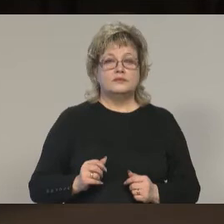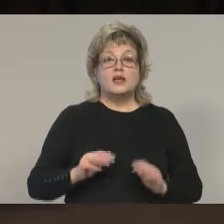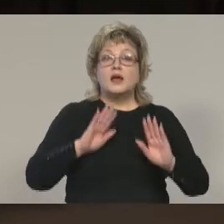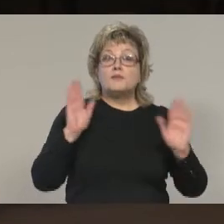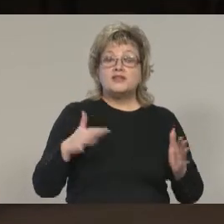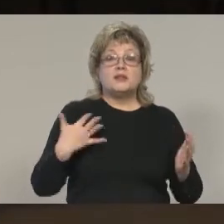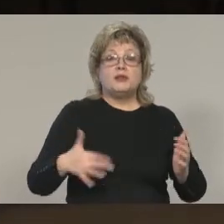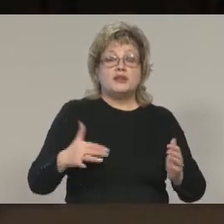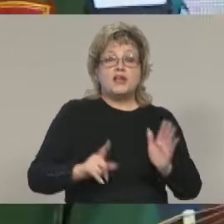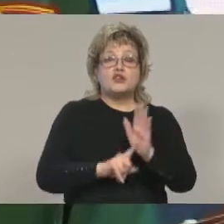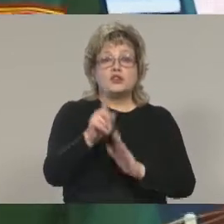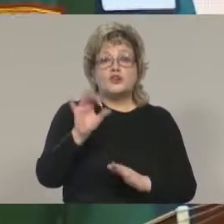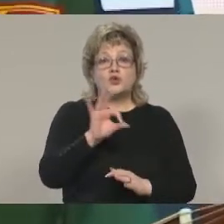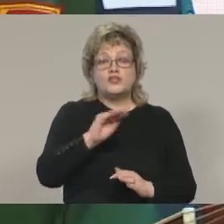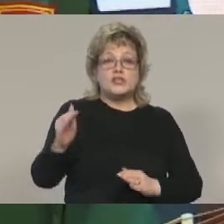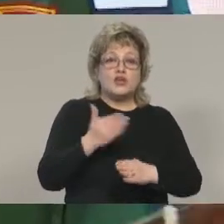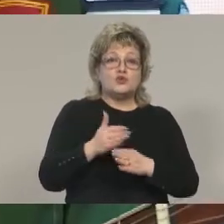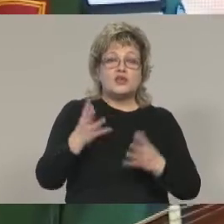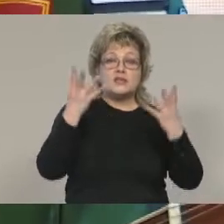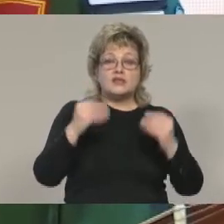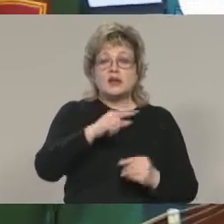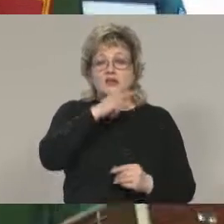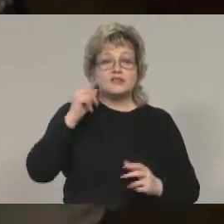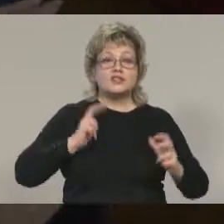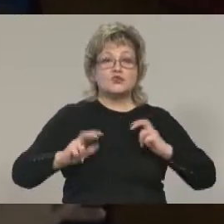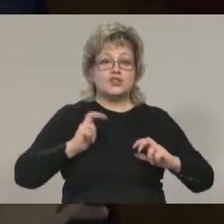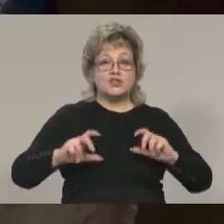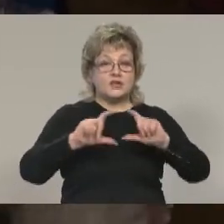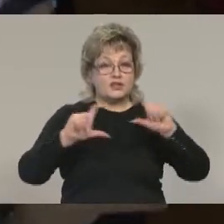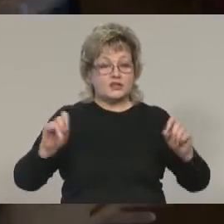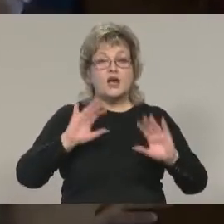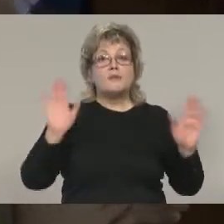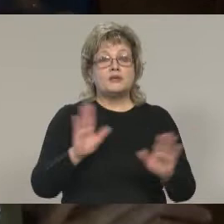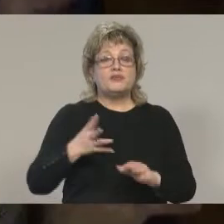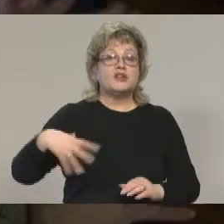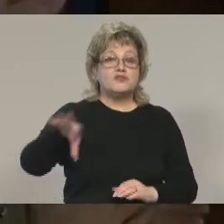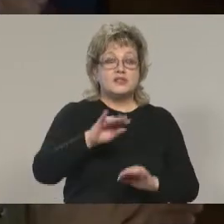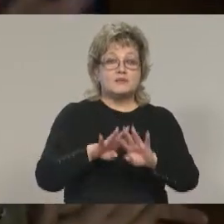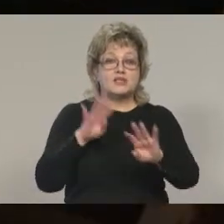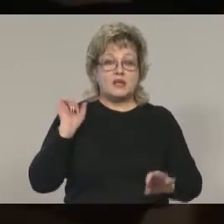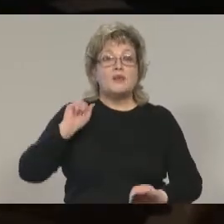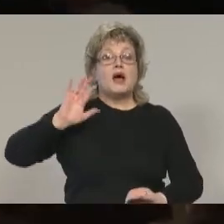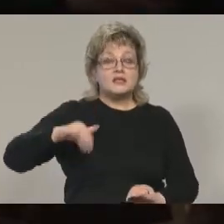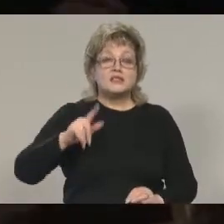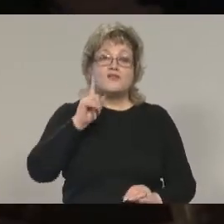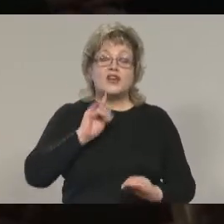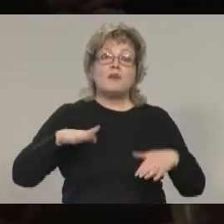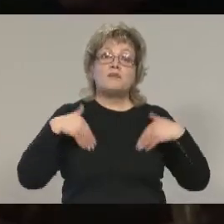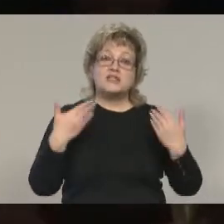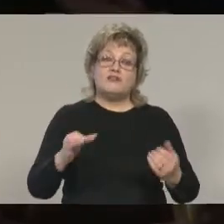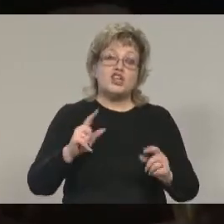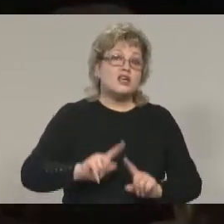Песни под гитару открывают официальную часть Дня российских студенческих отрядов, подпевают всем залом, а затем время поздравлений